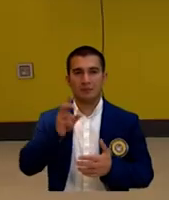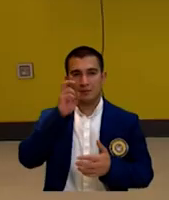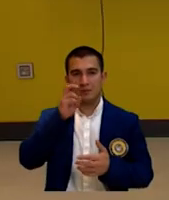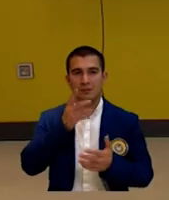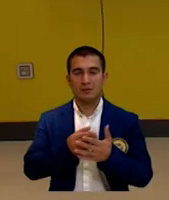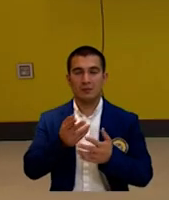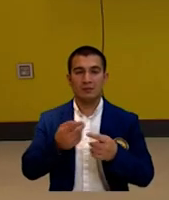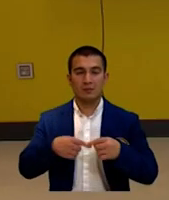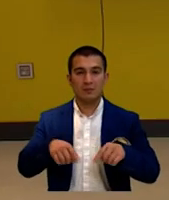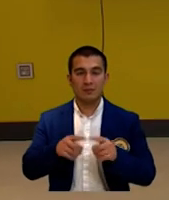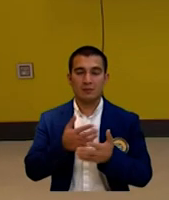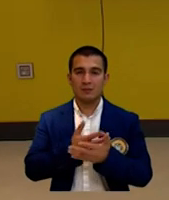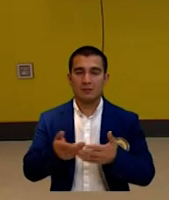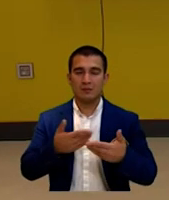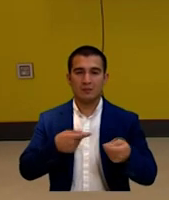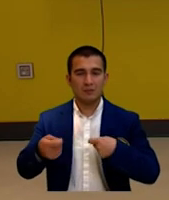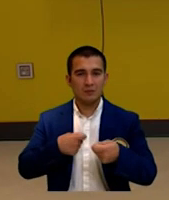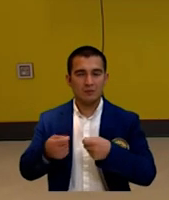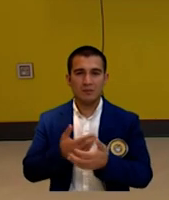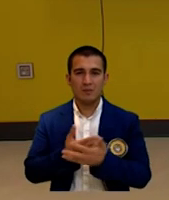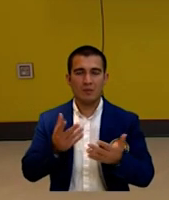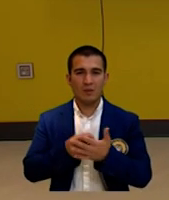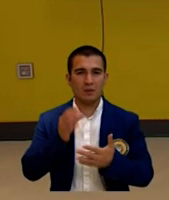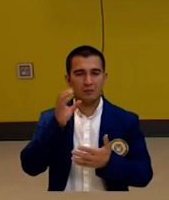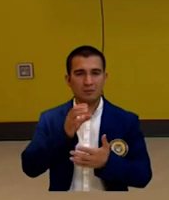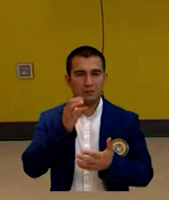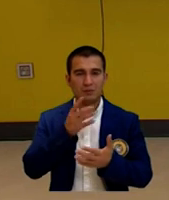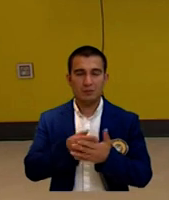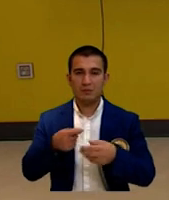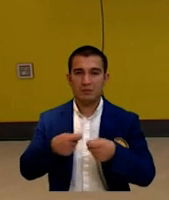aksiyadorlik temir yo'l kompaniyasi O'zbekiston temir yo'llari